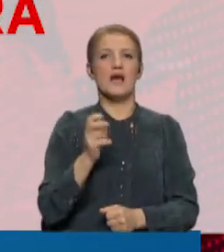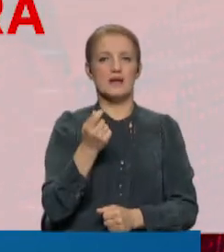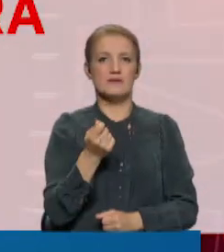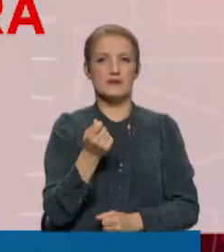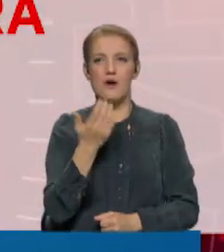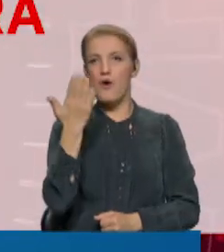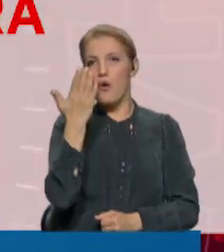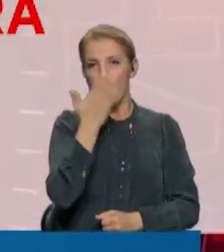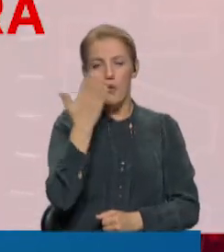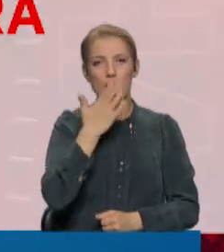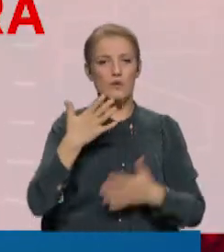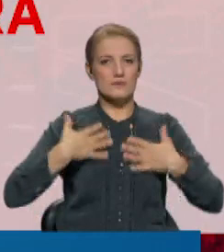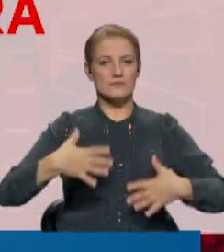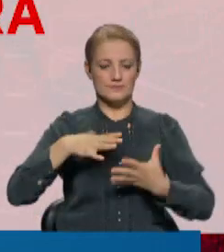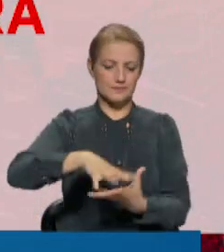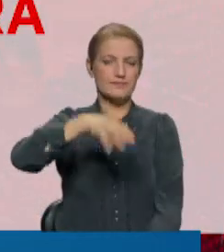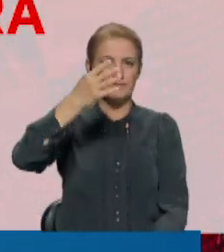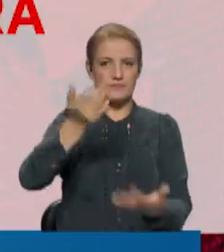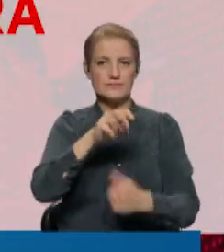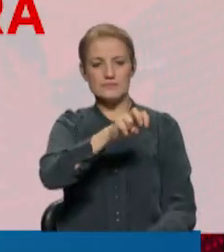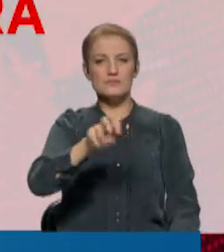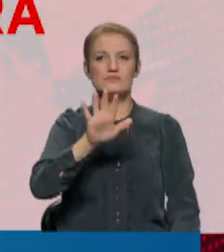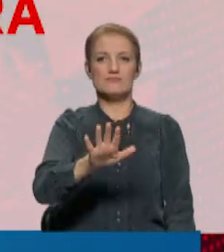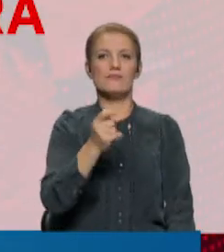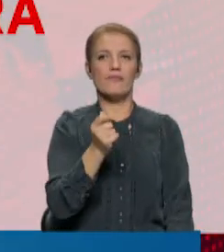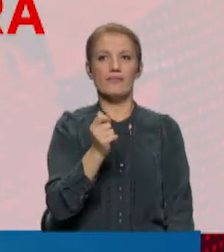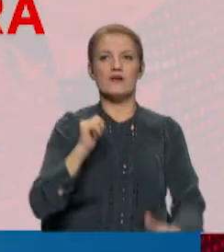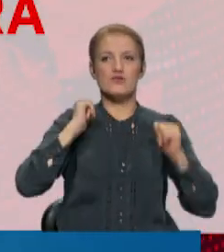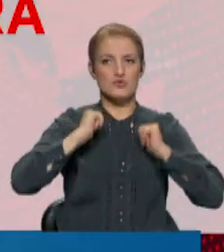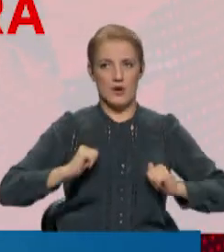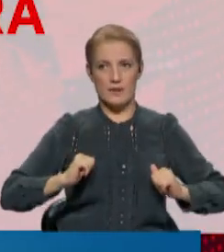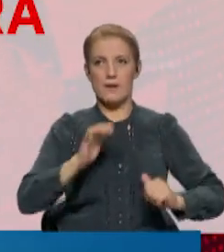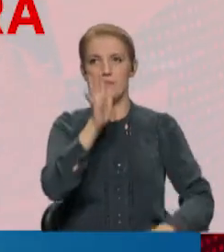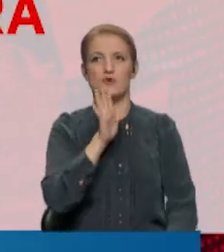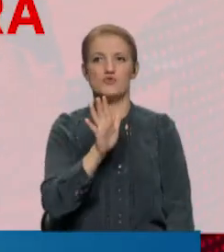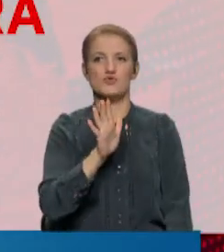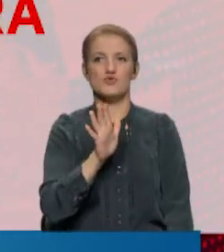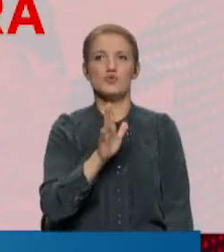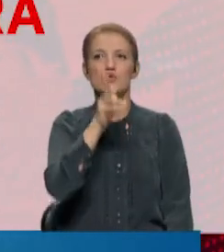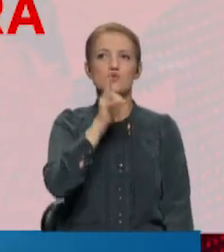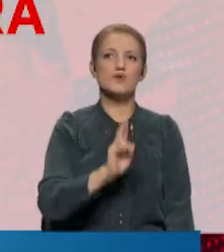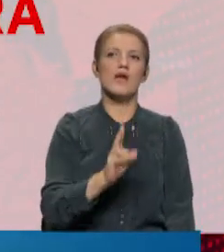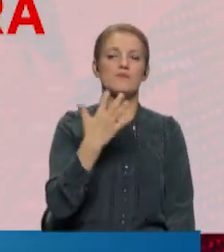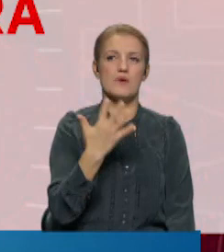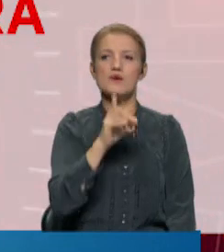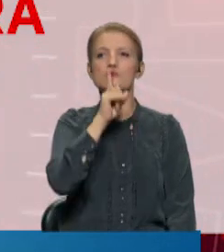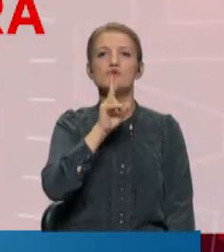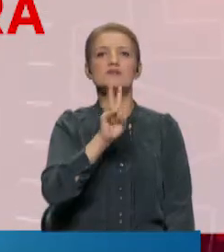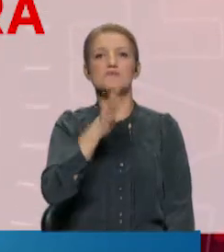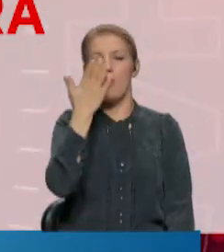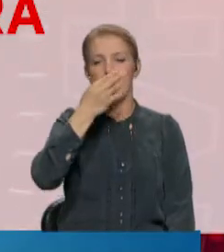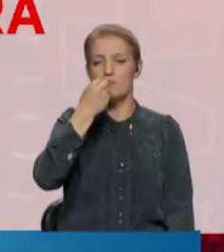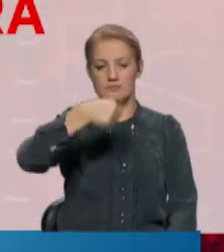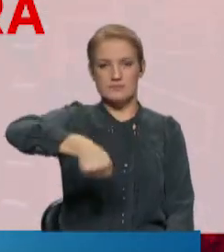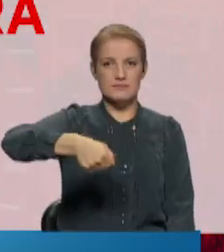Okul formamız da şöyle set halinde aldık. 805 lira. Çantamız 500. 375 çanta, 125